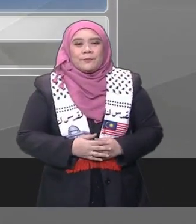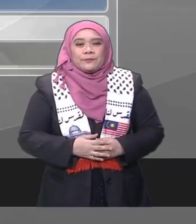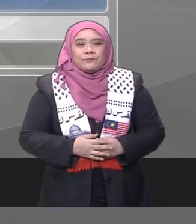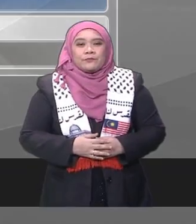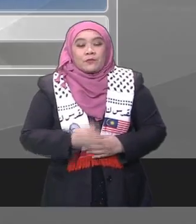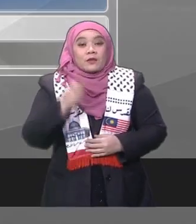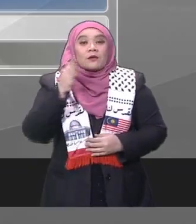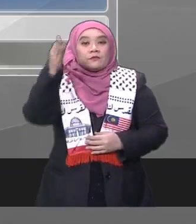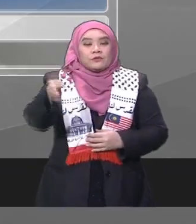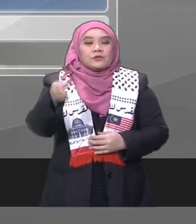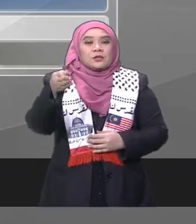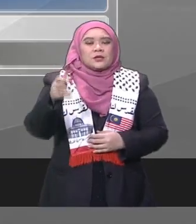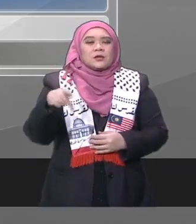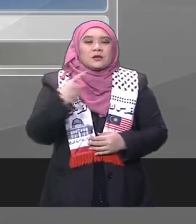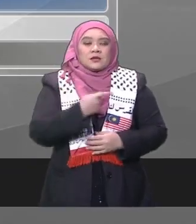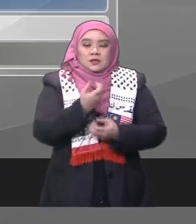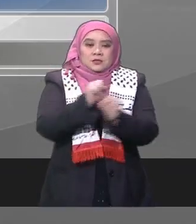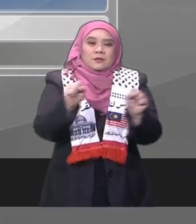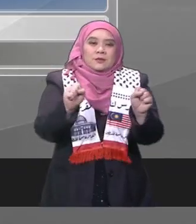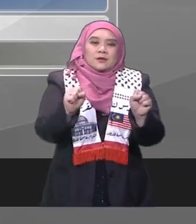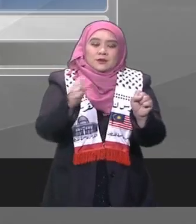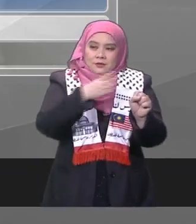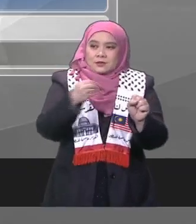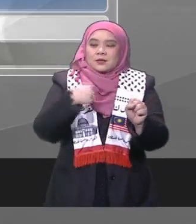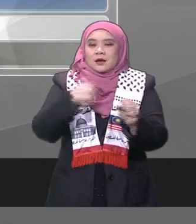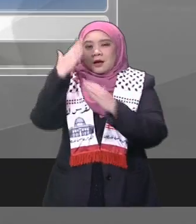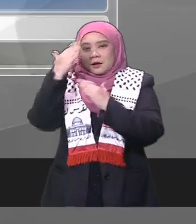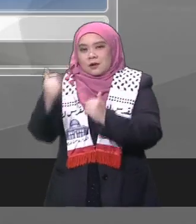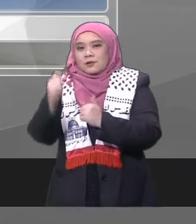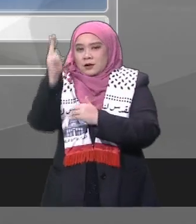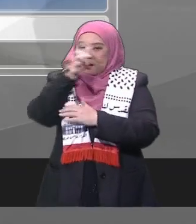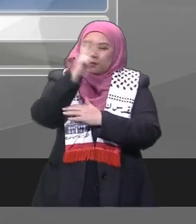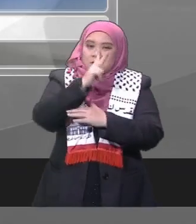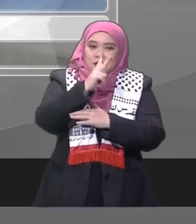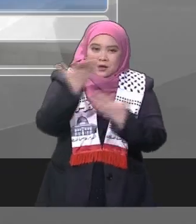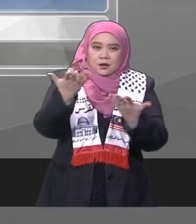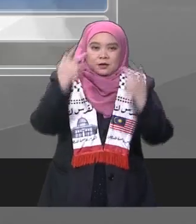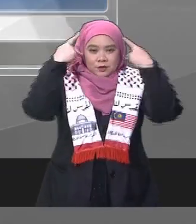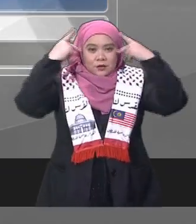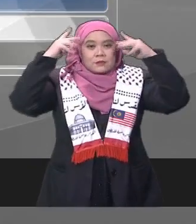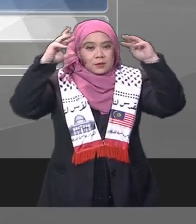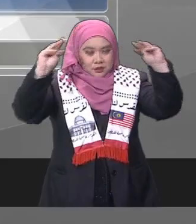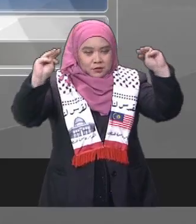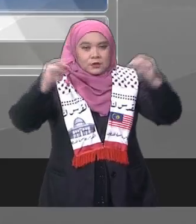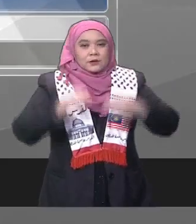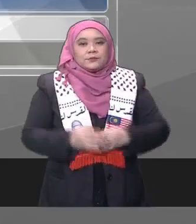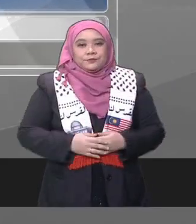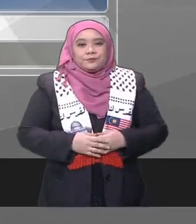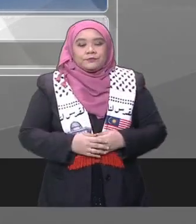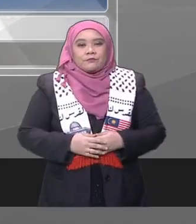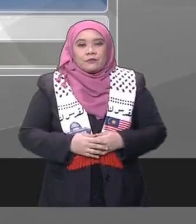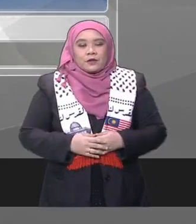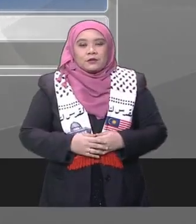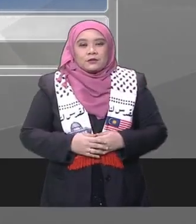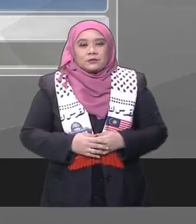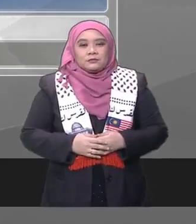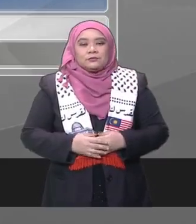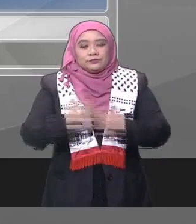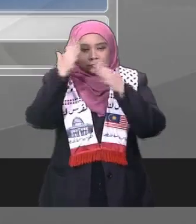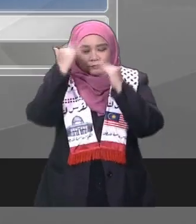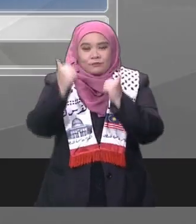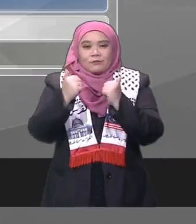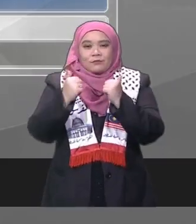masa hadapan kita untuk kita sediakan. Dan saya pihak kerajaan, terutama Yang Amat Perdana Menteri, pihak Majlis Paralimpik Malaysia, berharap